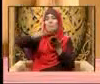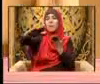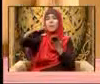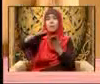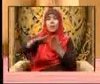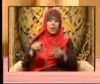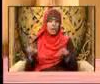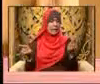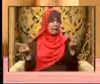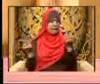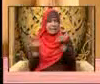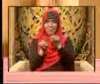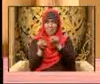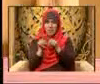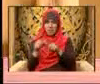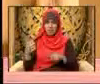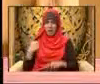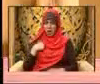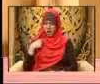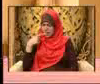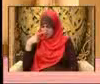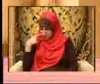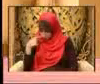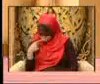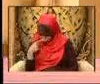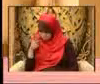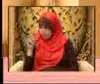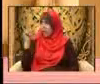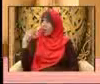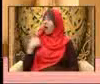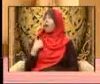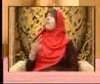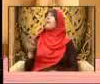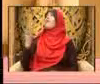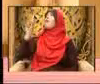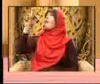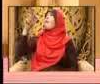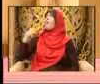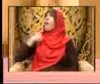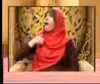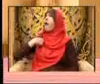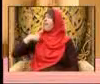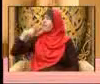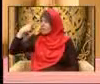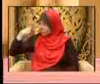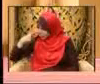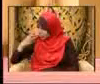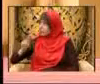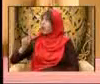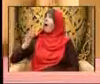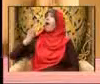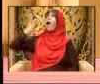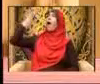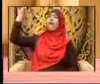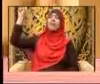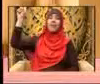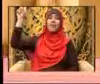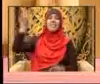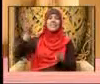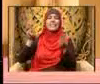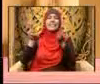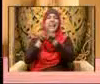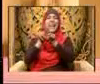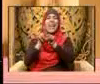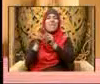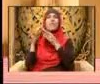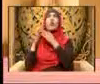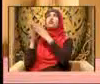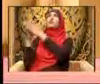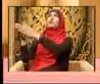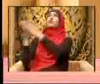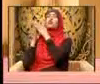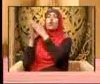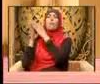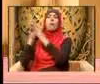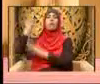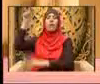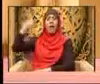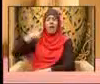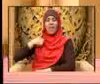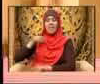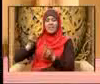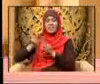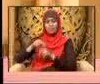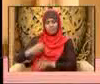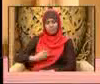بعبوديته أمام ربه عز وجل ويقول له إياك نعبد، فهو يطلب من الله عز وجل ويعترف